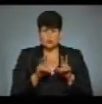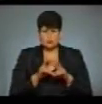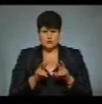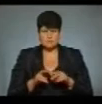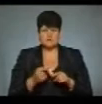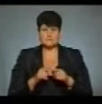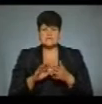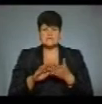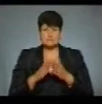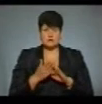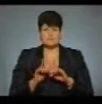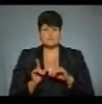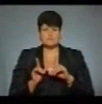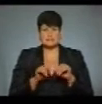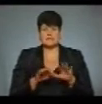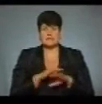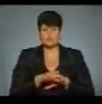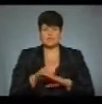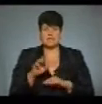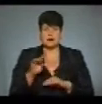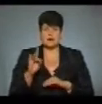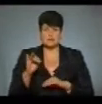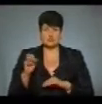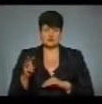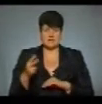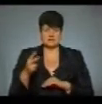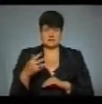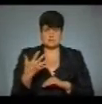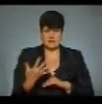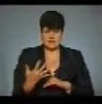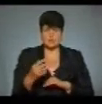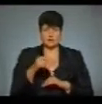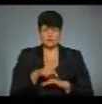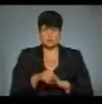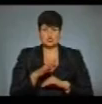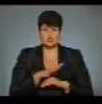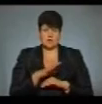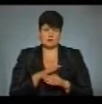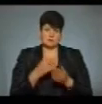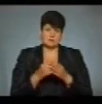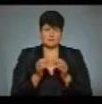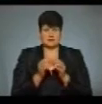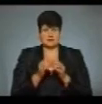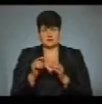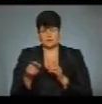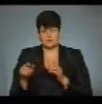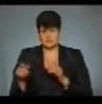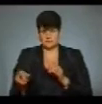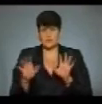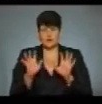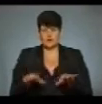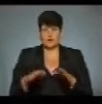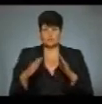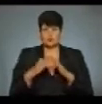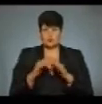в ситуації, ми виїхали на вулицю Яремчука, 25. Тут нас чекали близько 10 мешканців. Голова